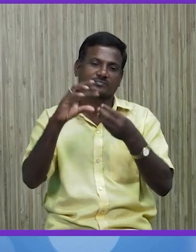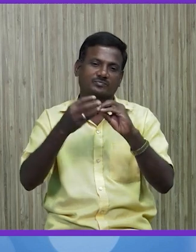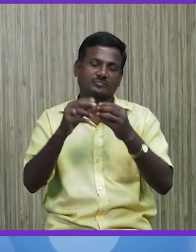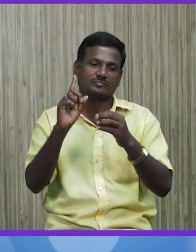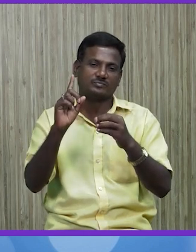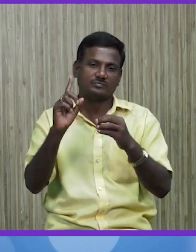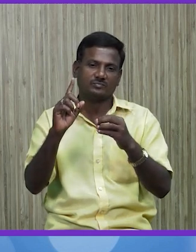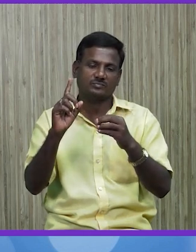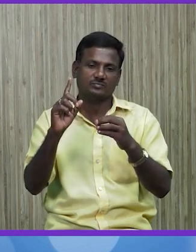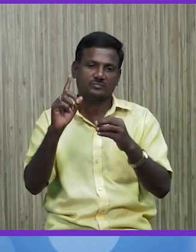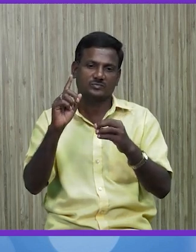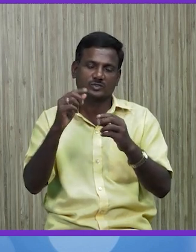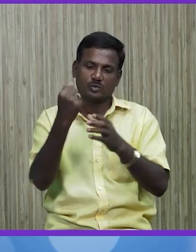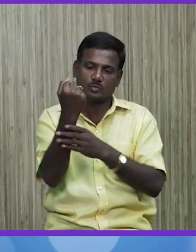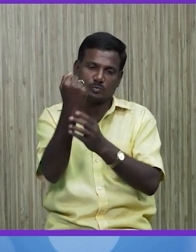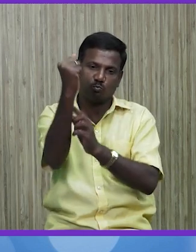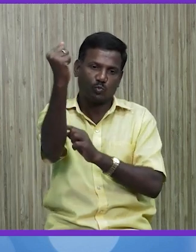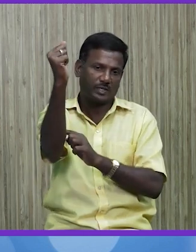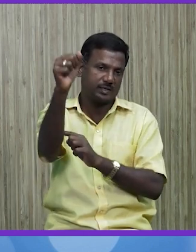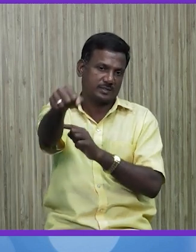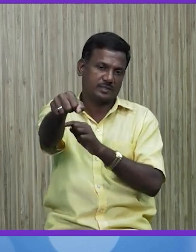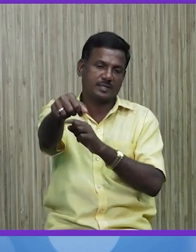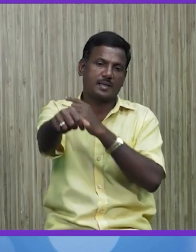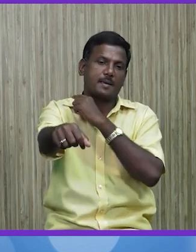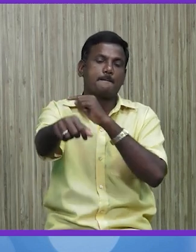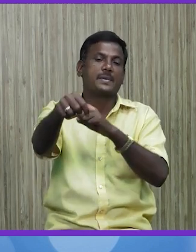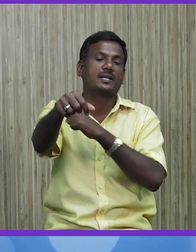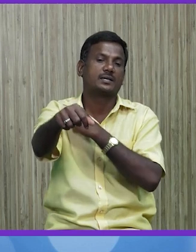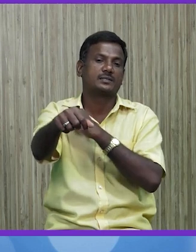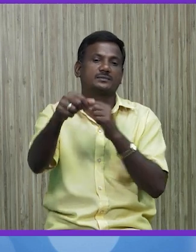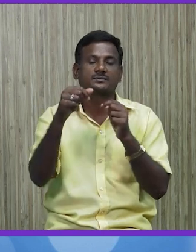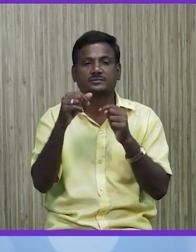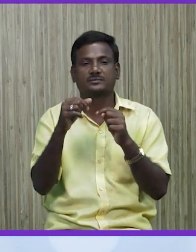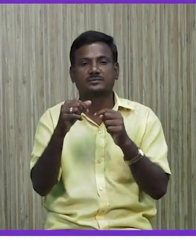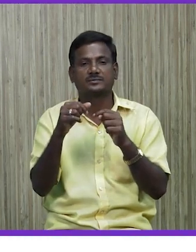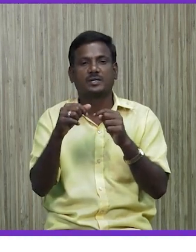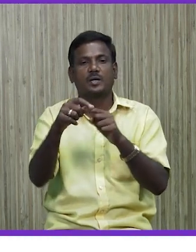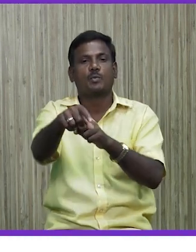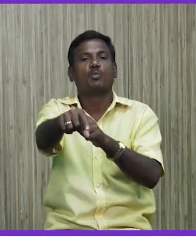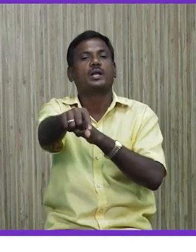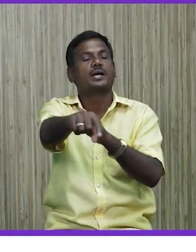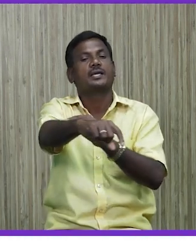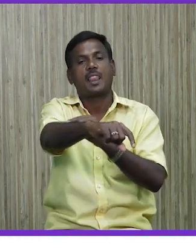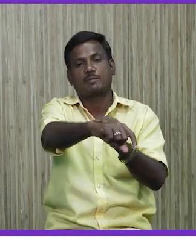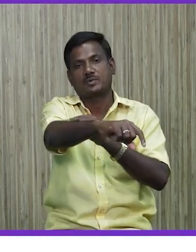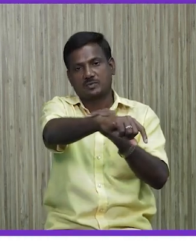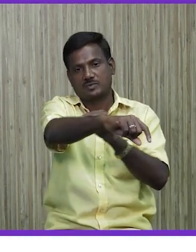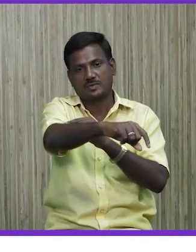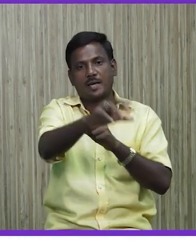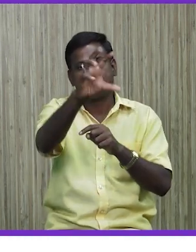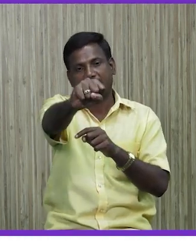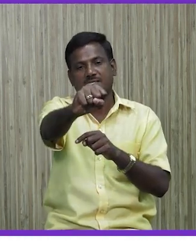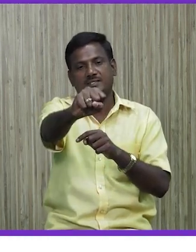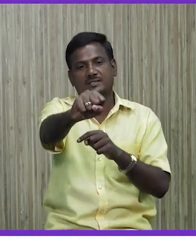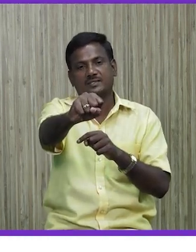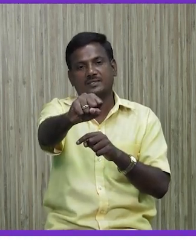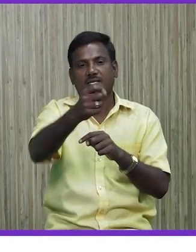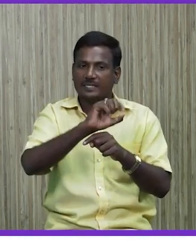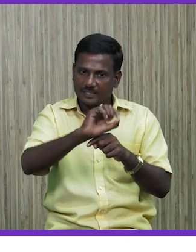பிடித்தள்